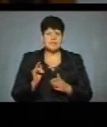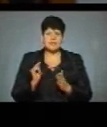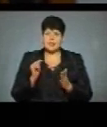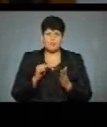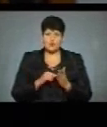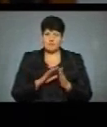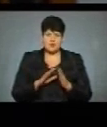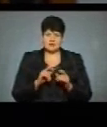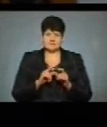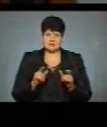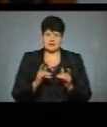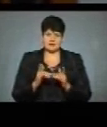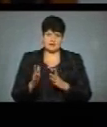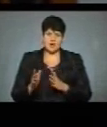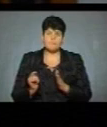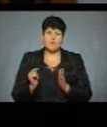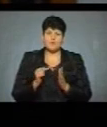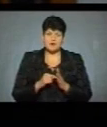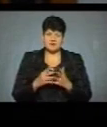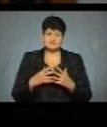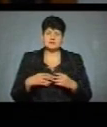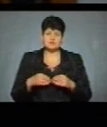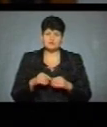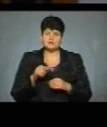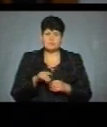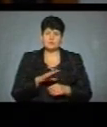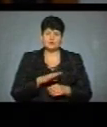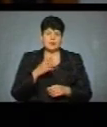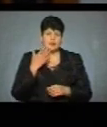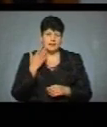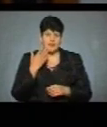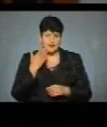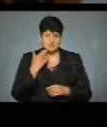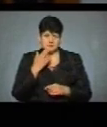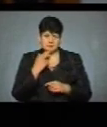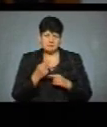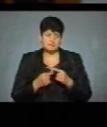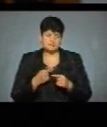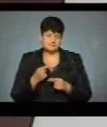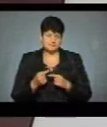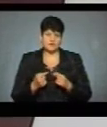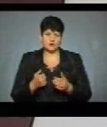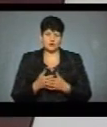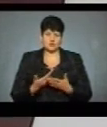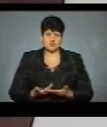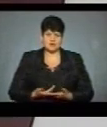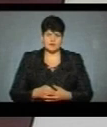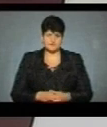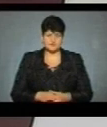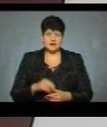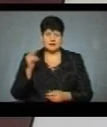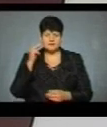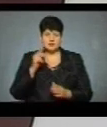в заклади інтернату, а попали в сім'ю, щоб їм було легше пристосуватися до життя.